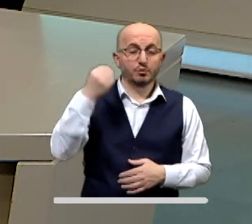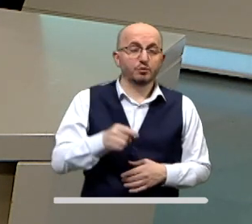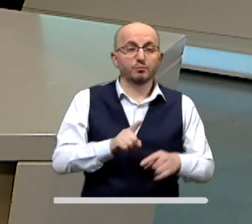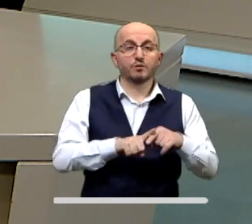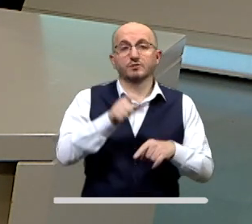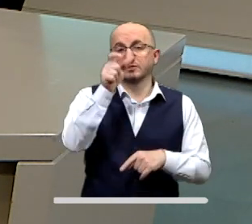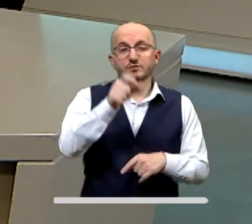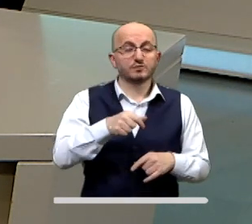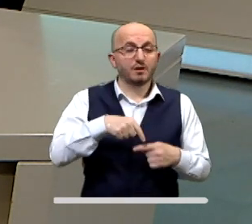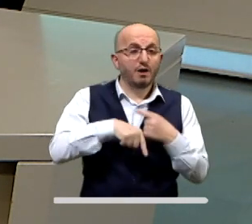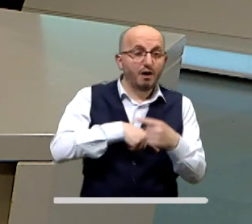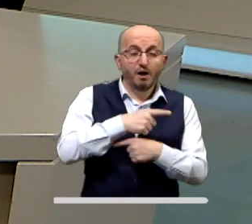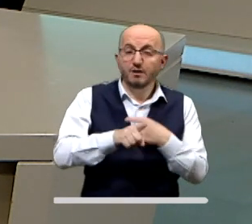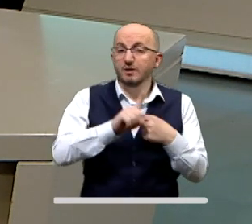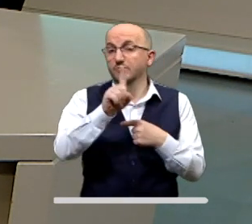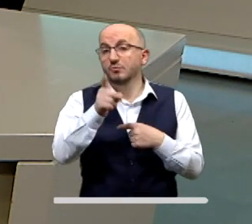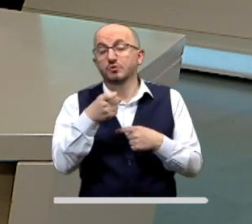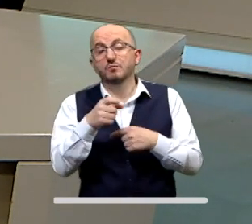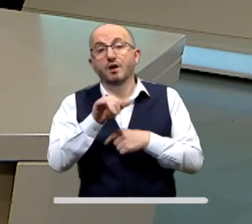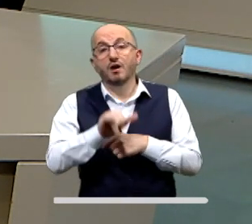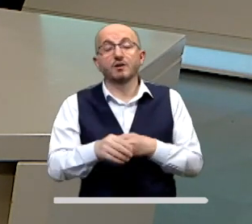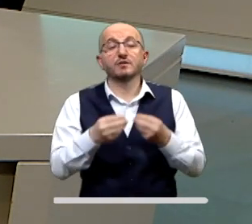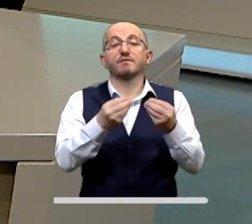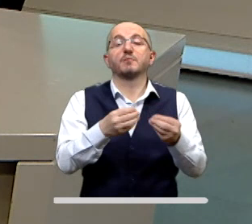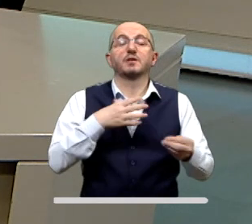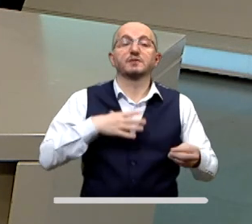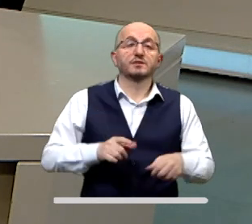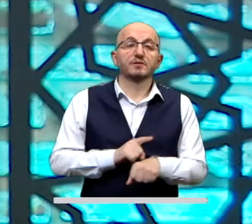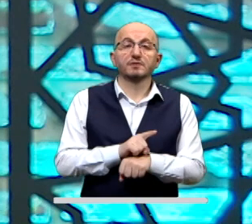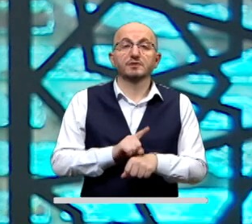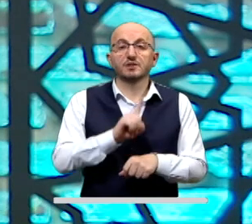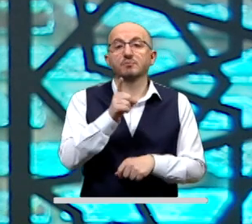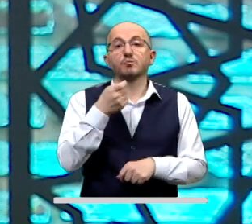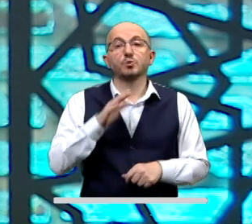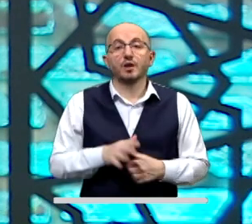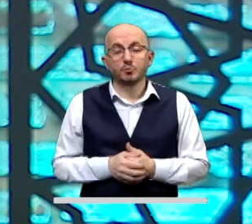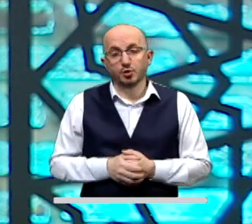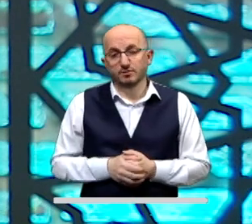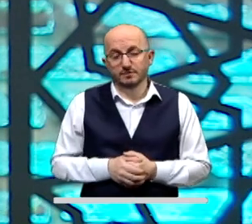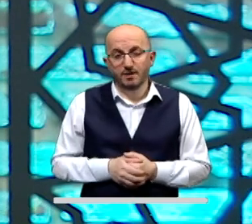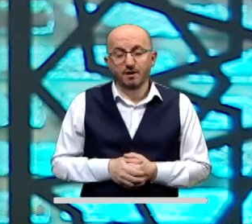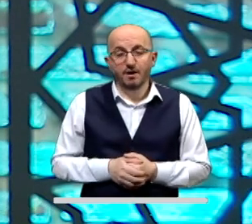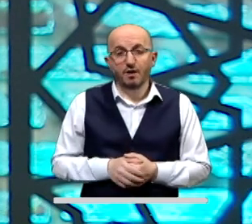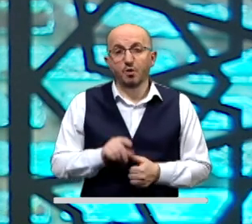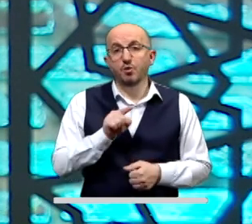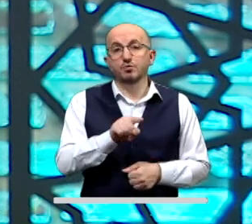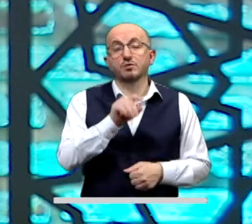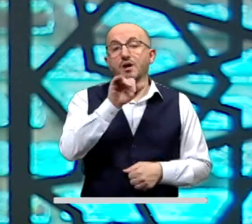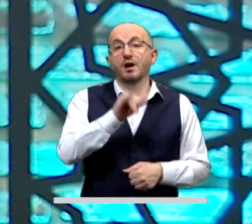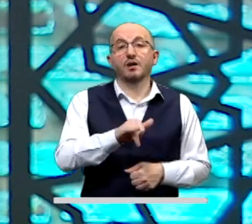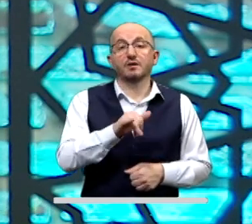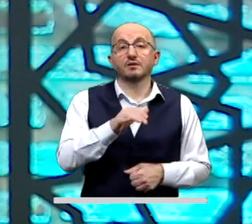Hristiyanı Arif bulur hakkını vermek istediği zaman bulamıyorsa onun hakkını